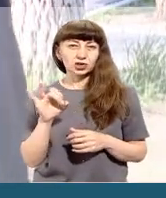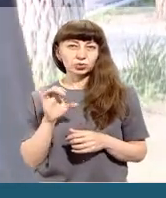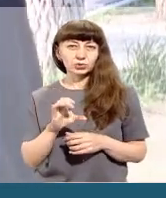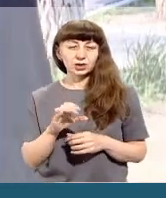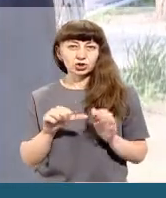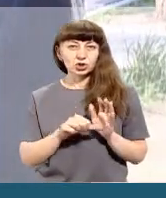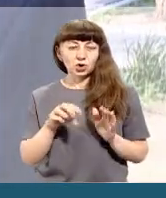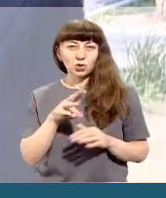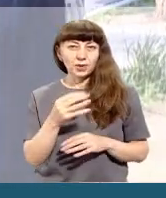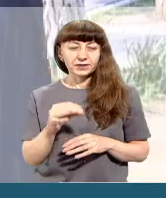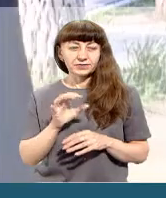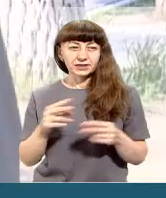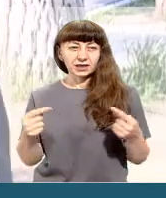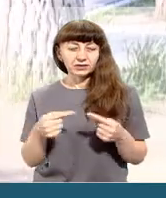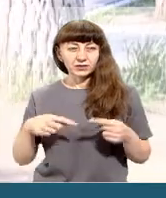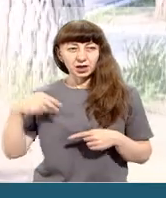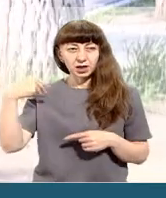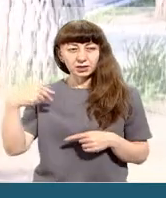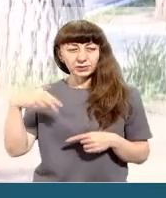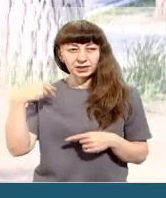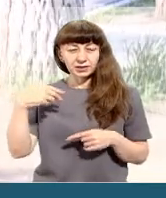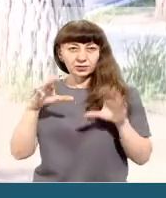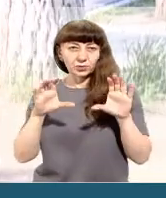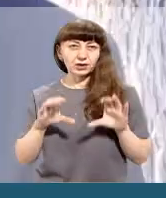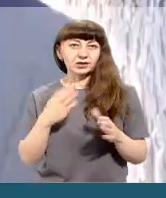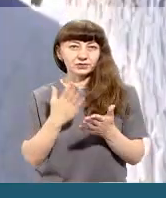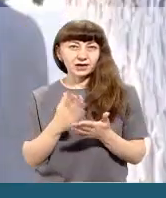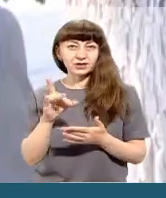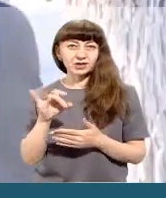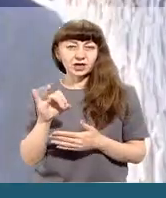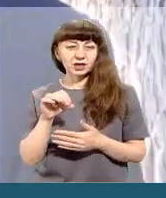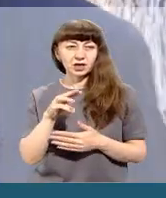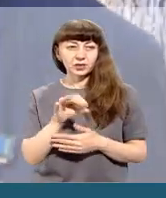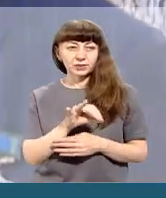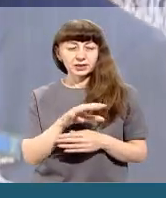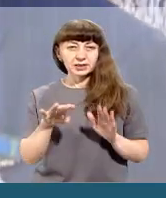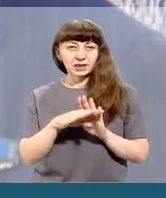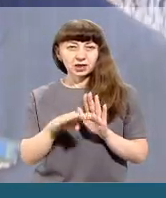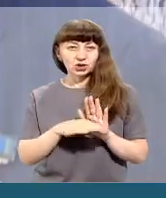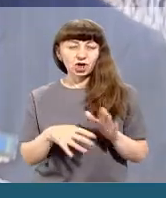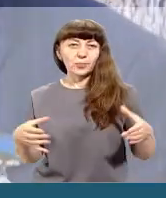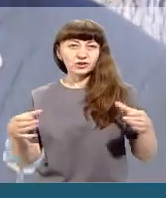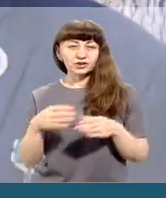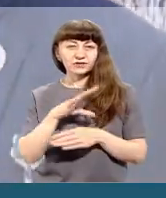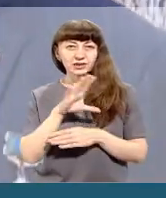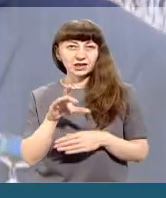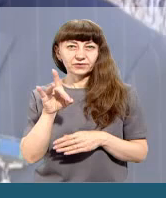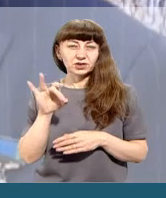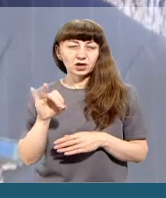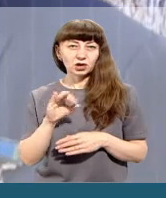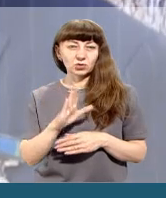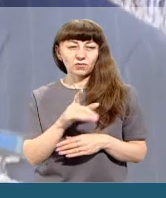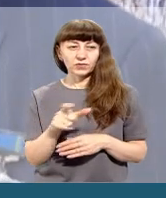согласно закону президента о ветеранах, они являются ветеранами. Наша задача – объединить всех ветеранов. Есть